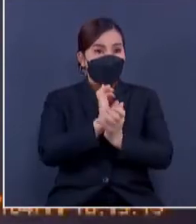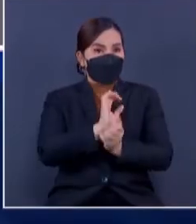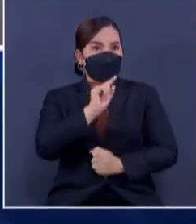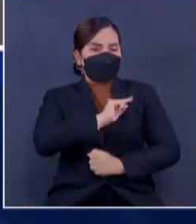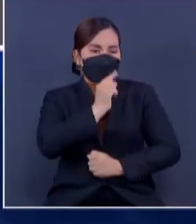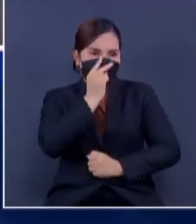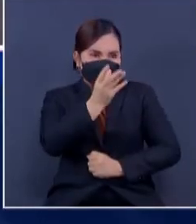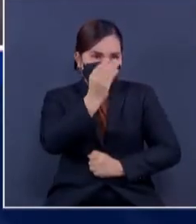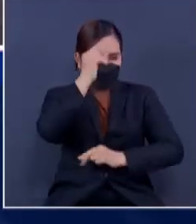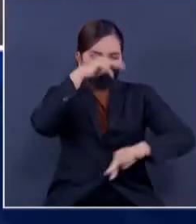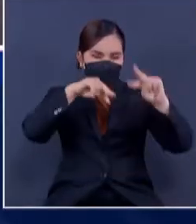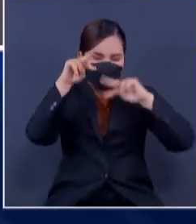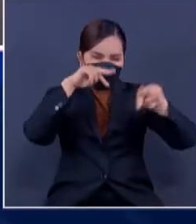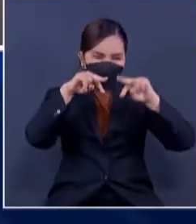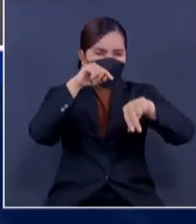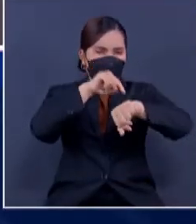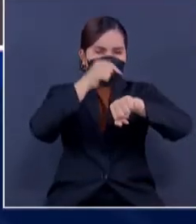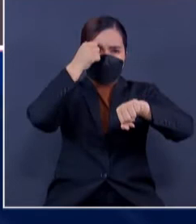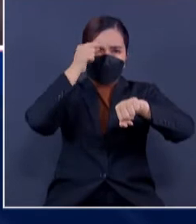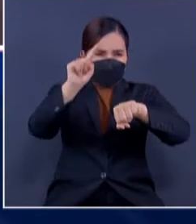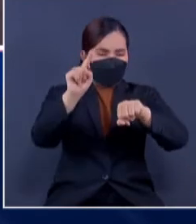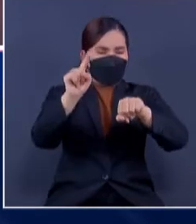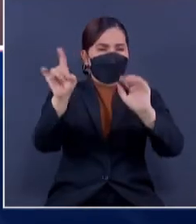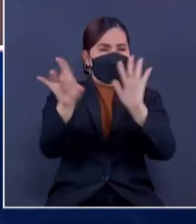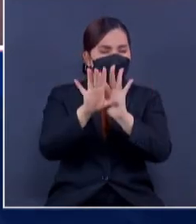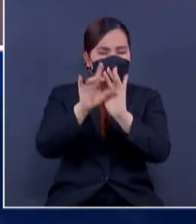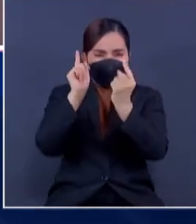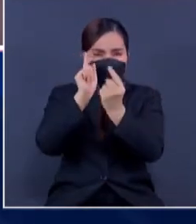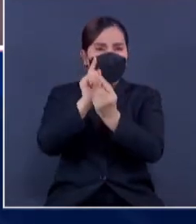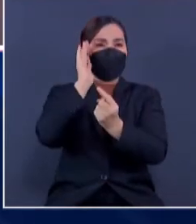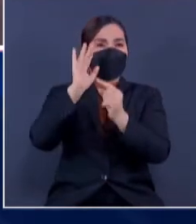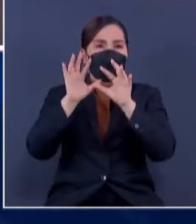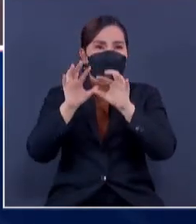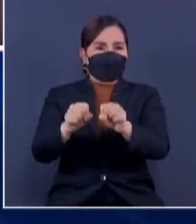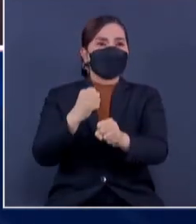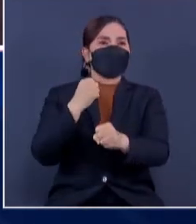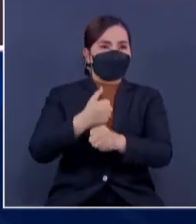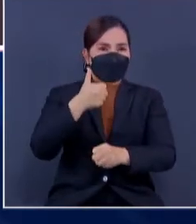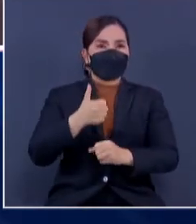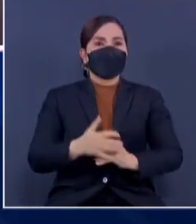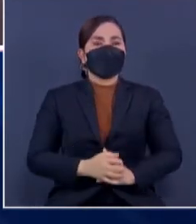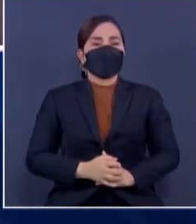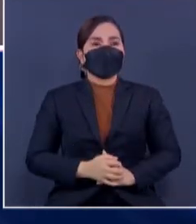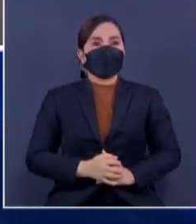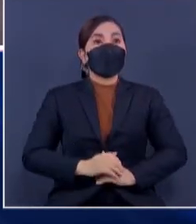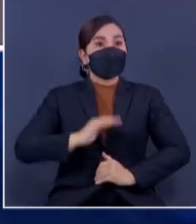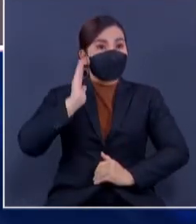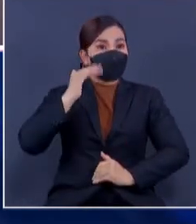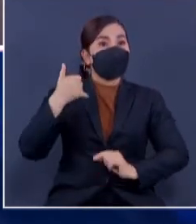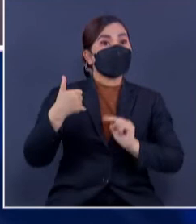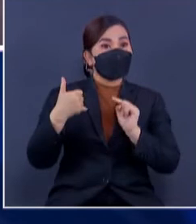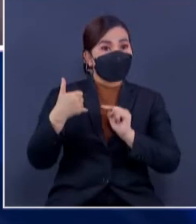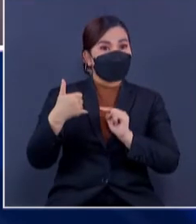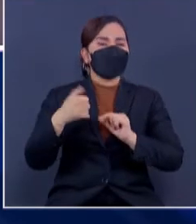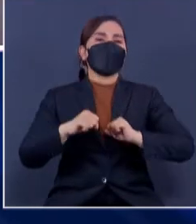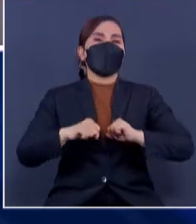เร็วทำงานไวค่ะใช้เวลาแค่1วันก็สามารถติดตามจับกุมตัวชายที่ก่อเหตุได้แล้วซึ่งชายคนดังกล่าวเ